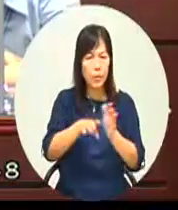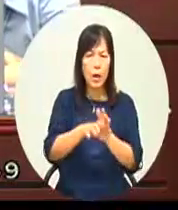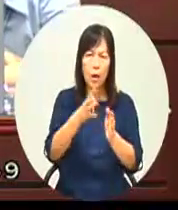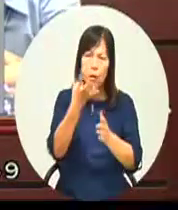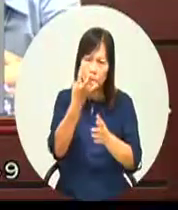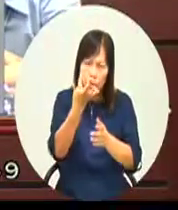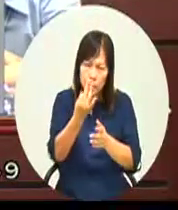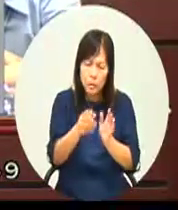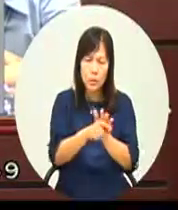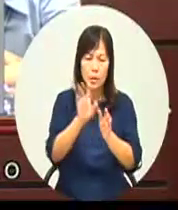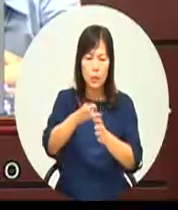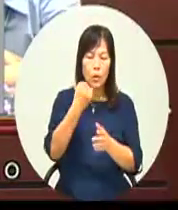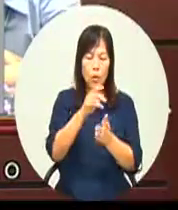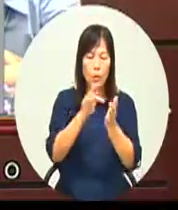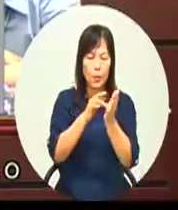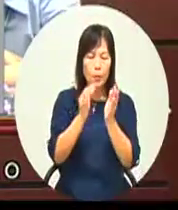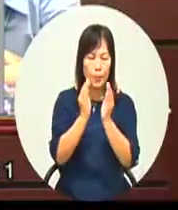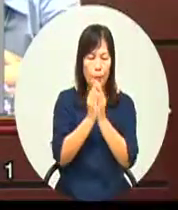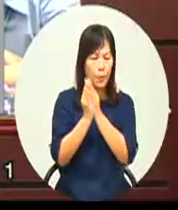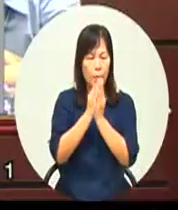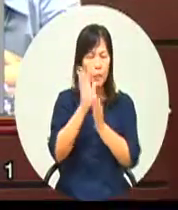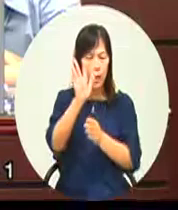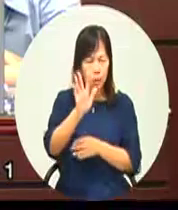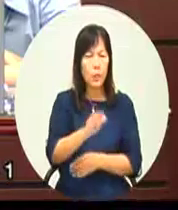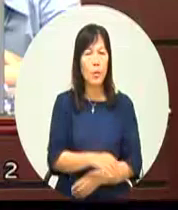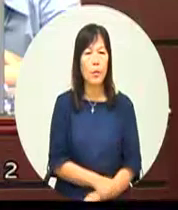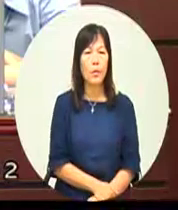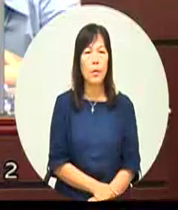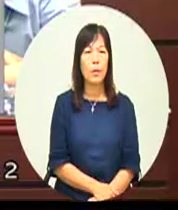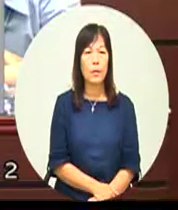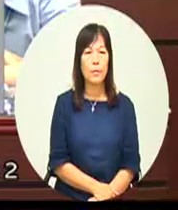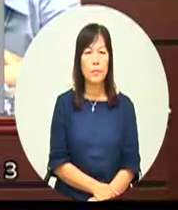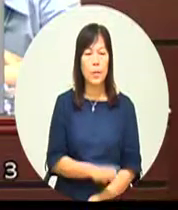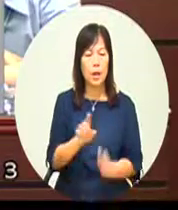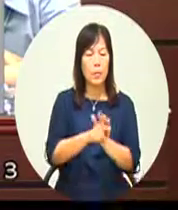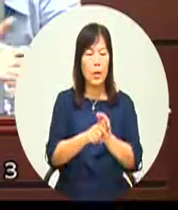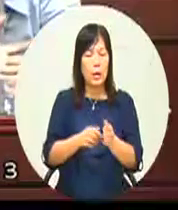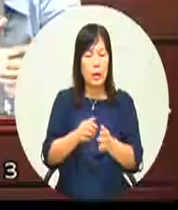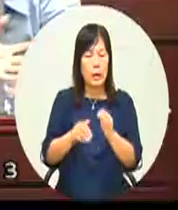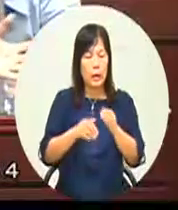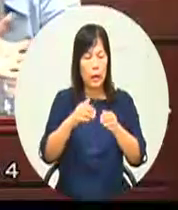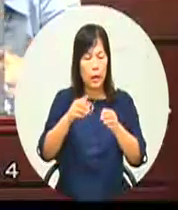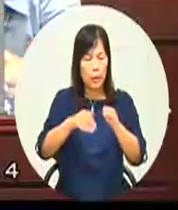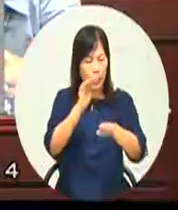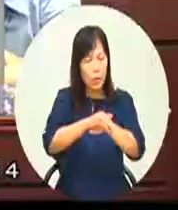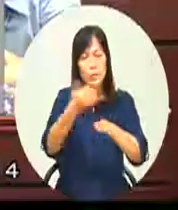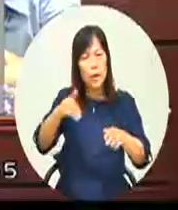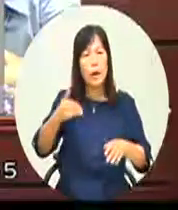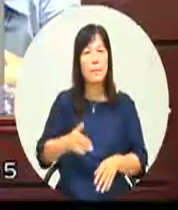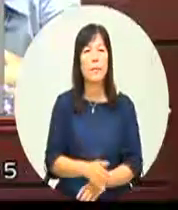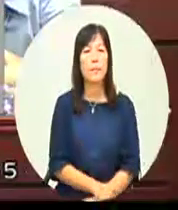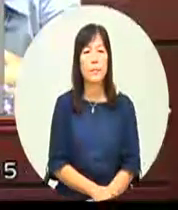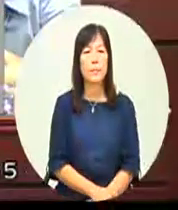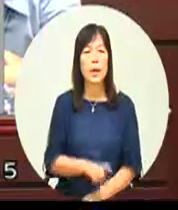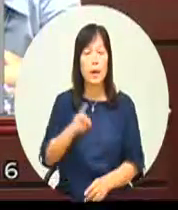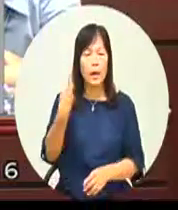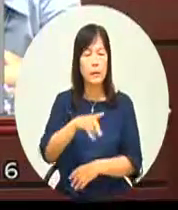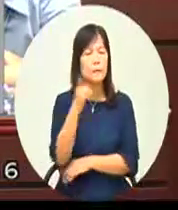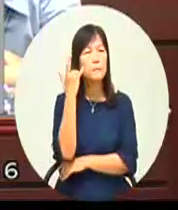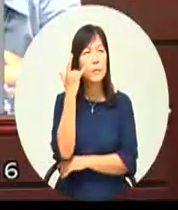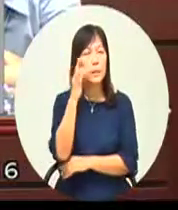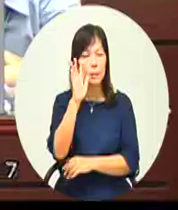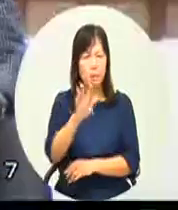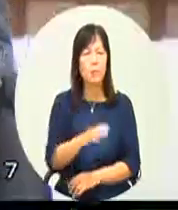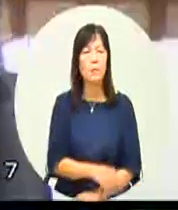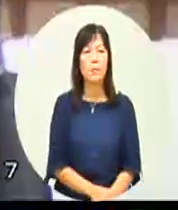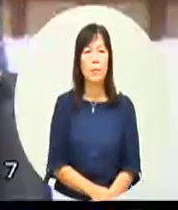厂商来跟我们拿标单。 是有几家来拿吗？哈，还没有标出去嘛？ 因为现在还在这个等标的期间。 那你有没有想